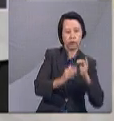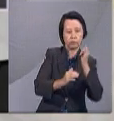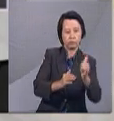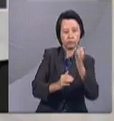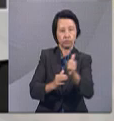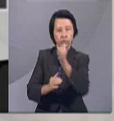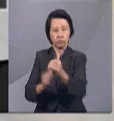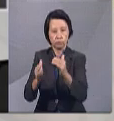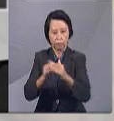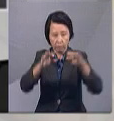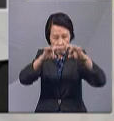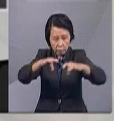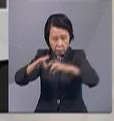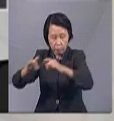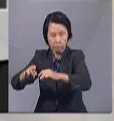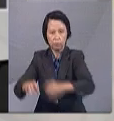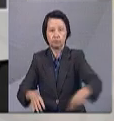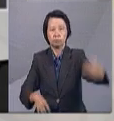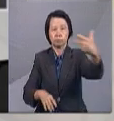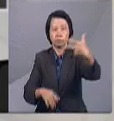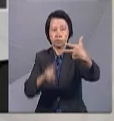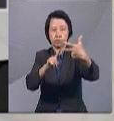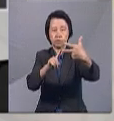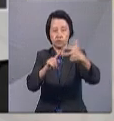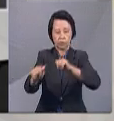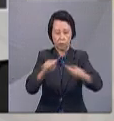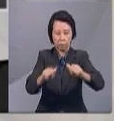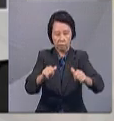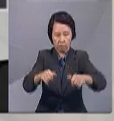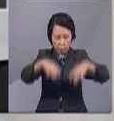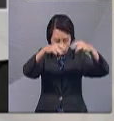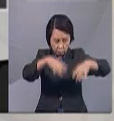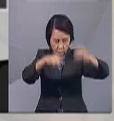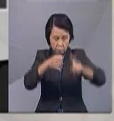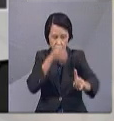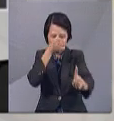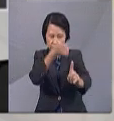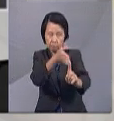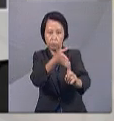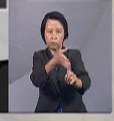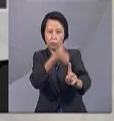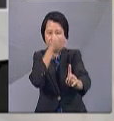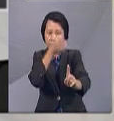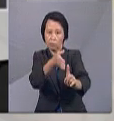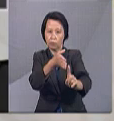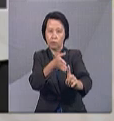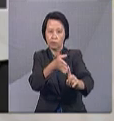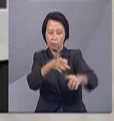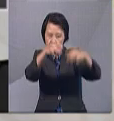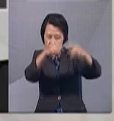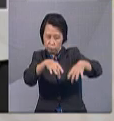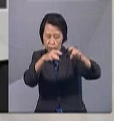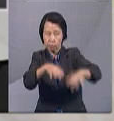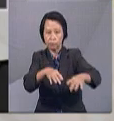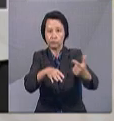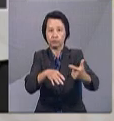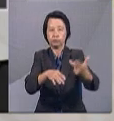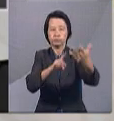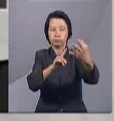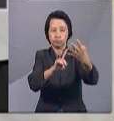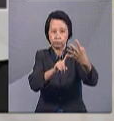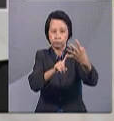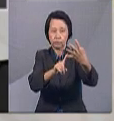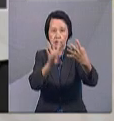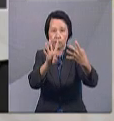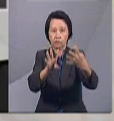yang ketiga equity saringan secara besar yaitu tagged mechs dan yang keempat